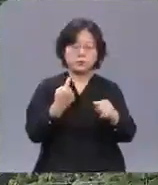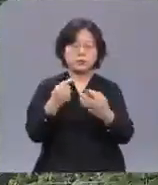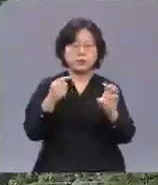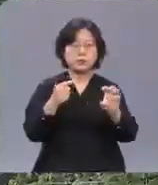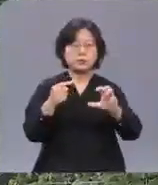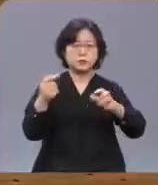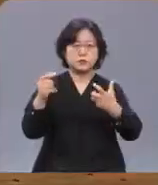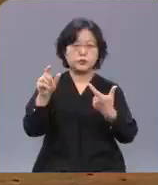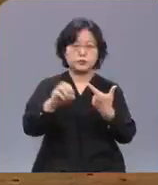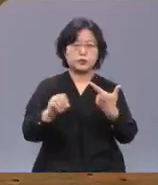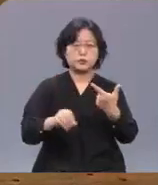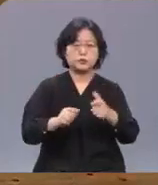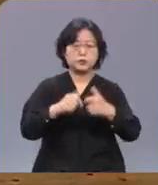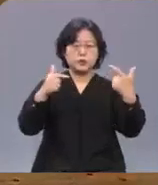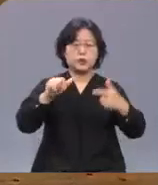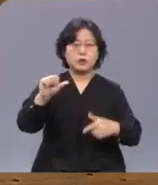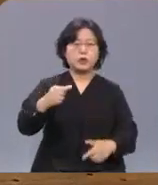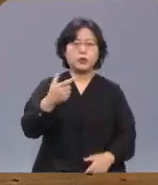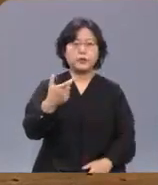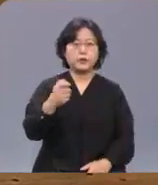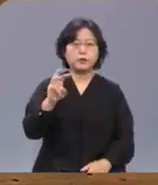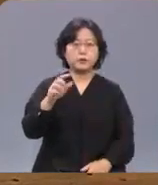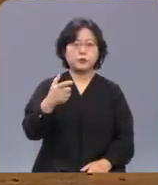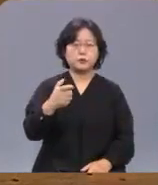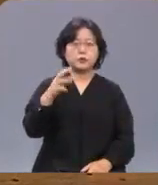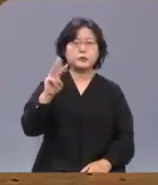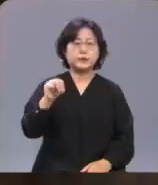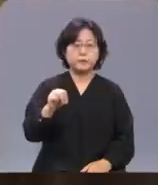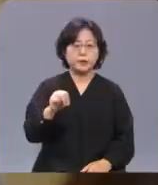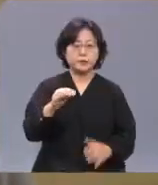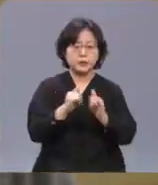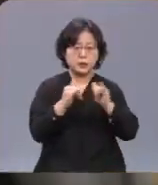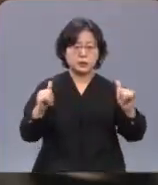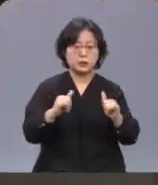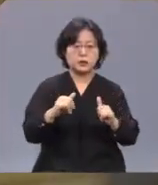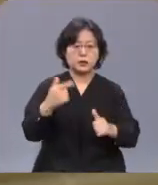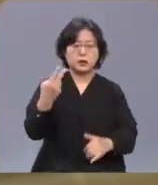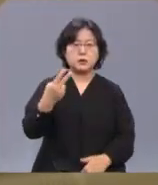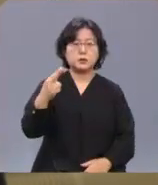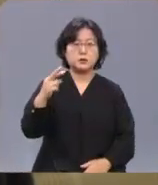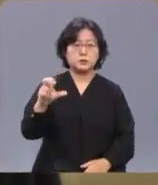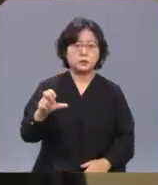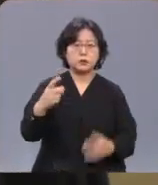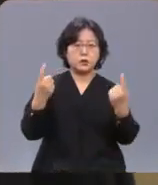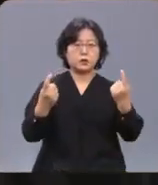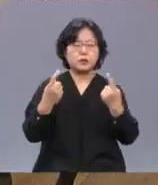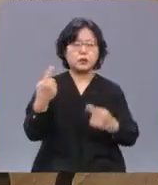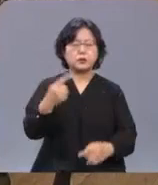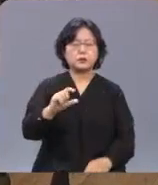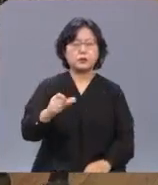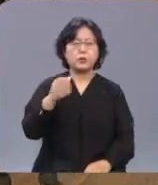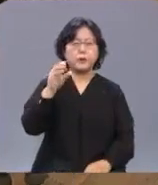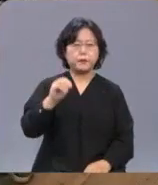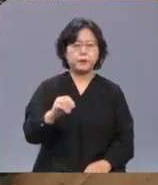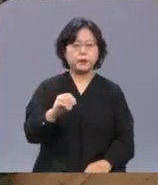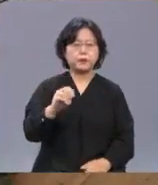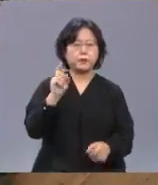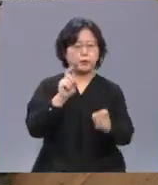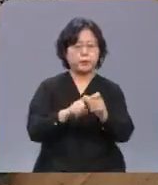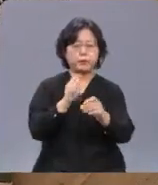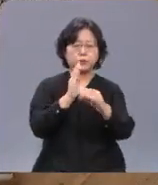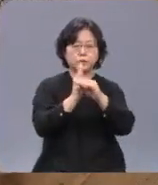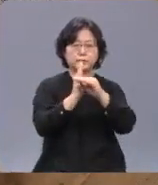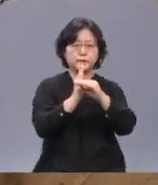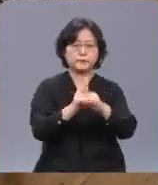36%가 증가한 563만 명으로 집계됐고 2025년에는 관광객 1,500만 명을 목표로